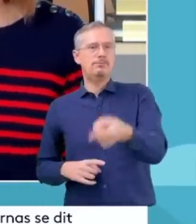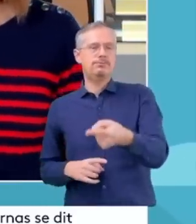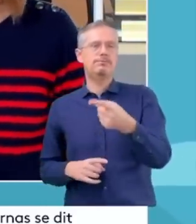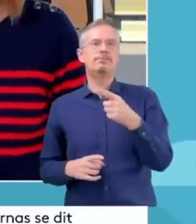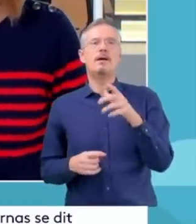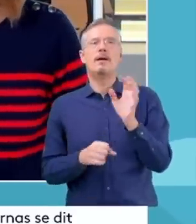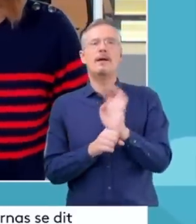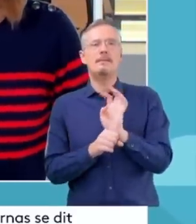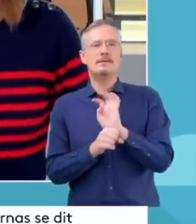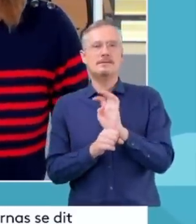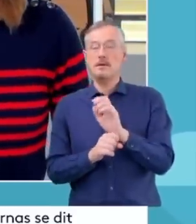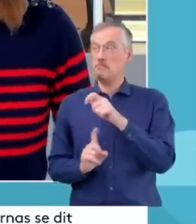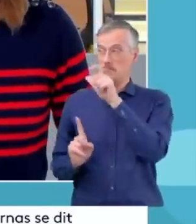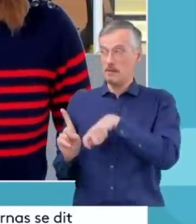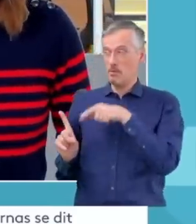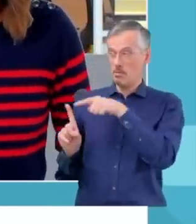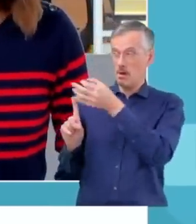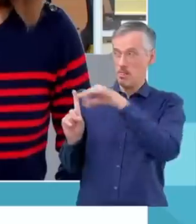J'espère que ce ne sera pas le gros raciste l'invité. Hein.